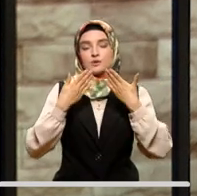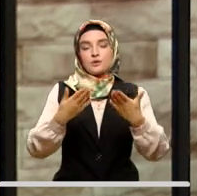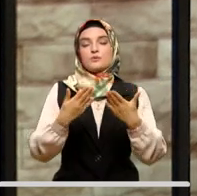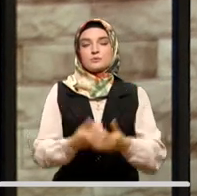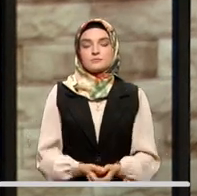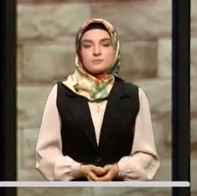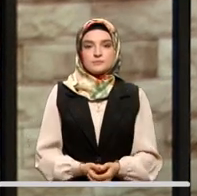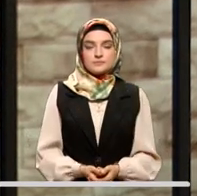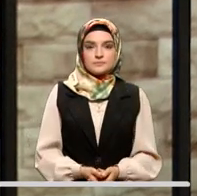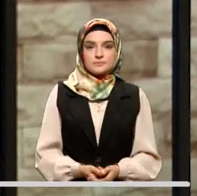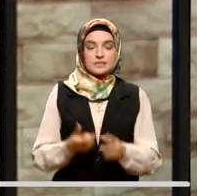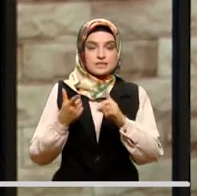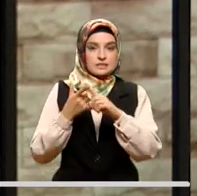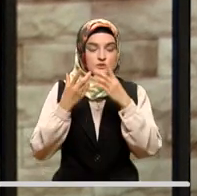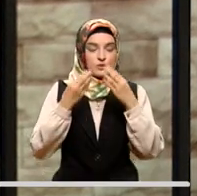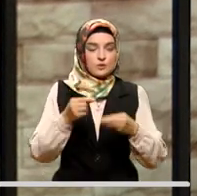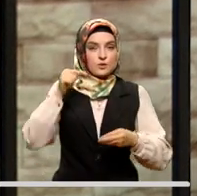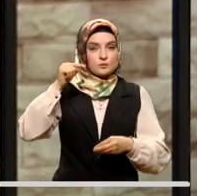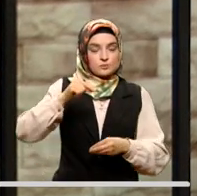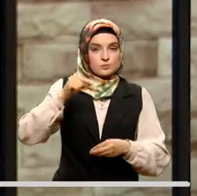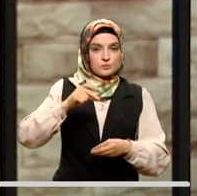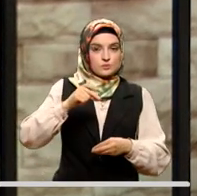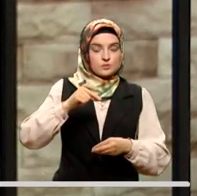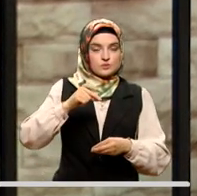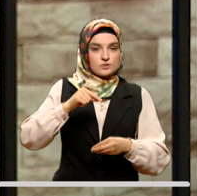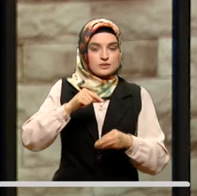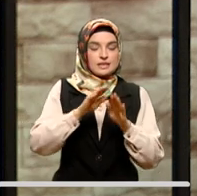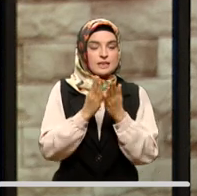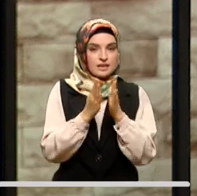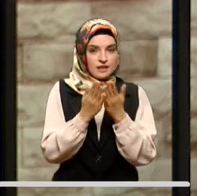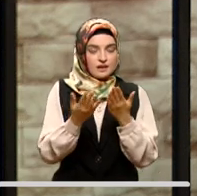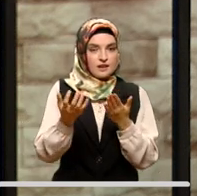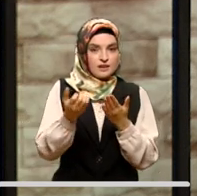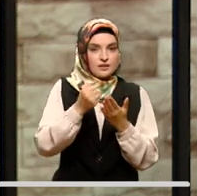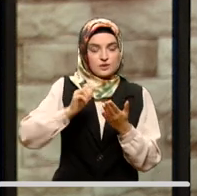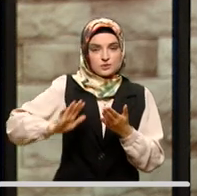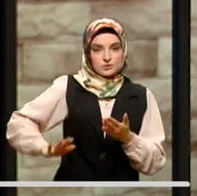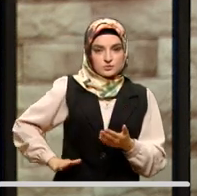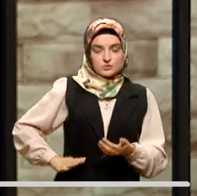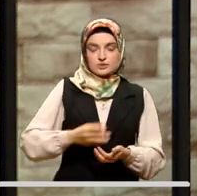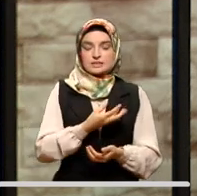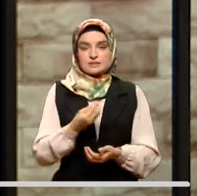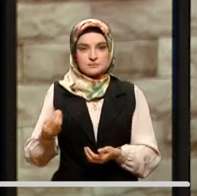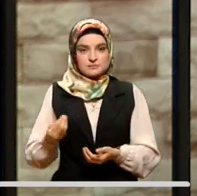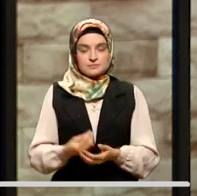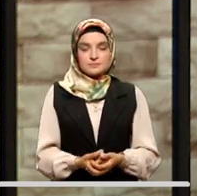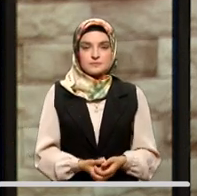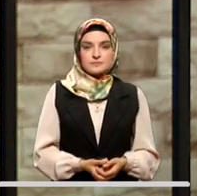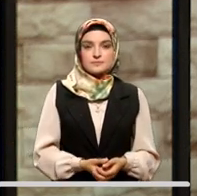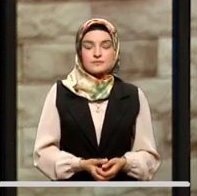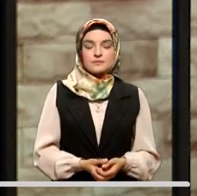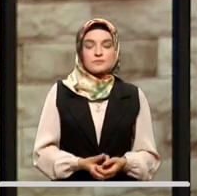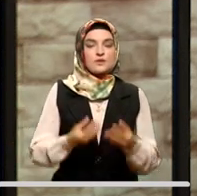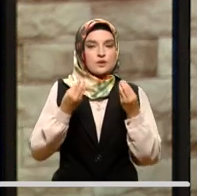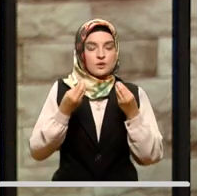bugün karne alacak, dönem sonunu bitirecek yavrularımızı hayırlı